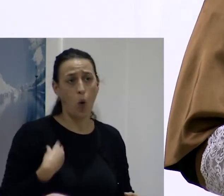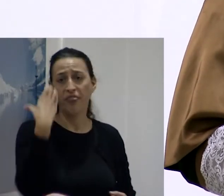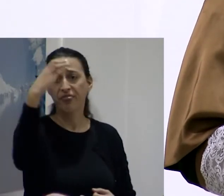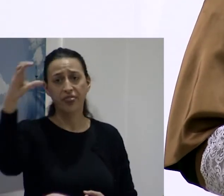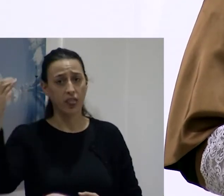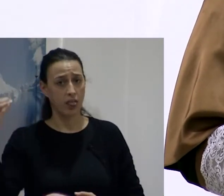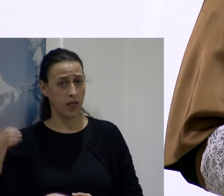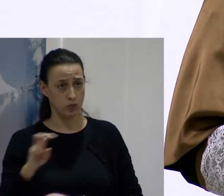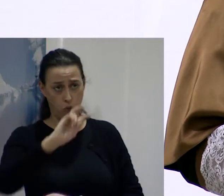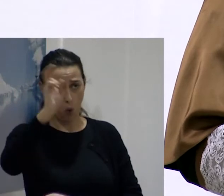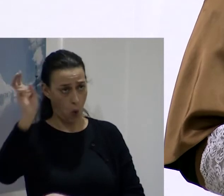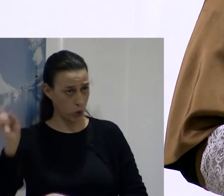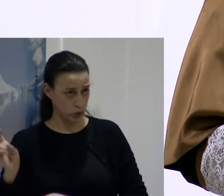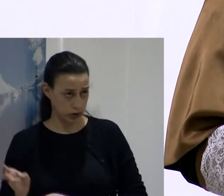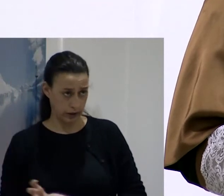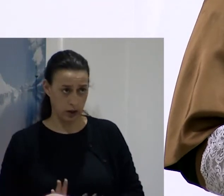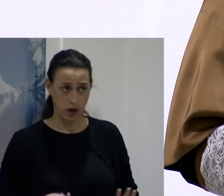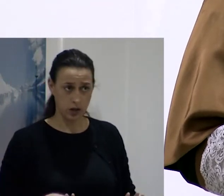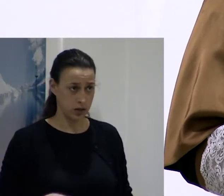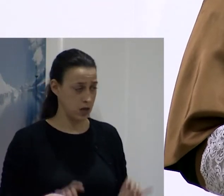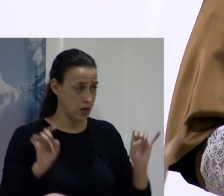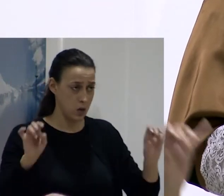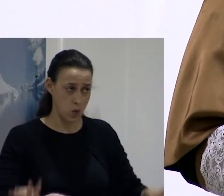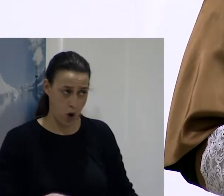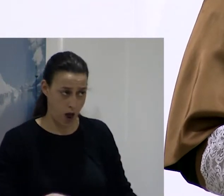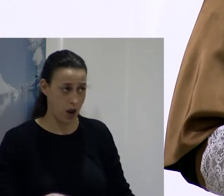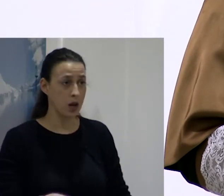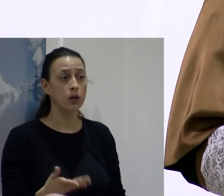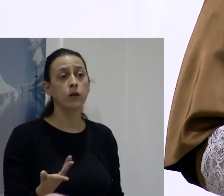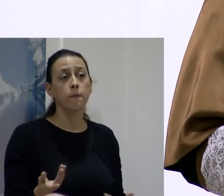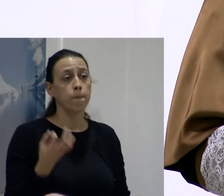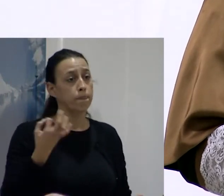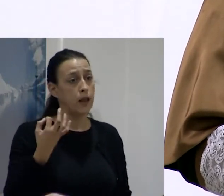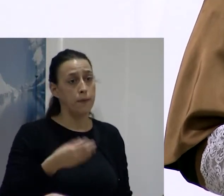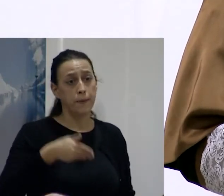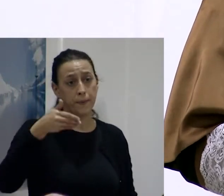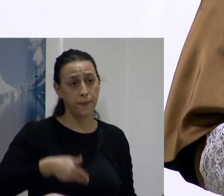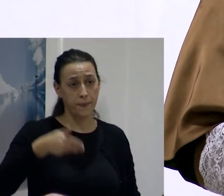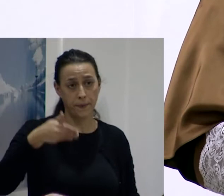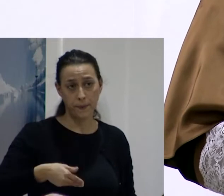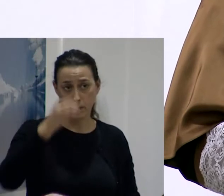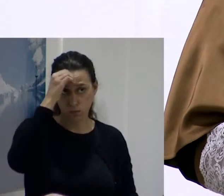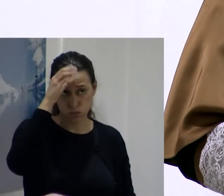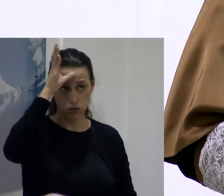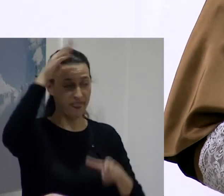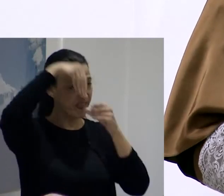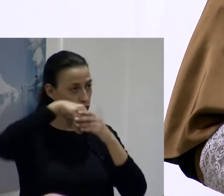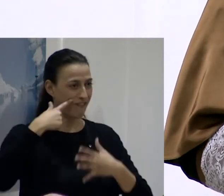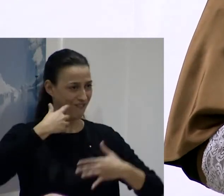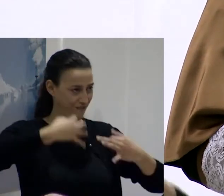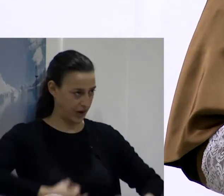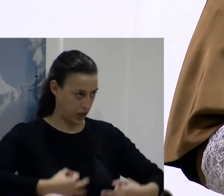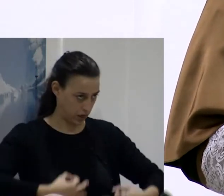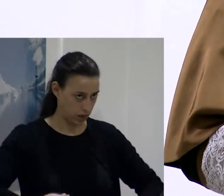es governen per un principi d'economia, de simplificació i de reducció i que es volen, indiferents al